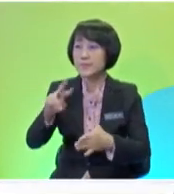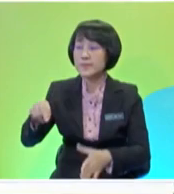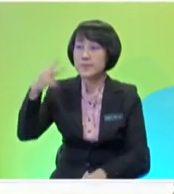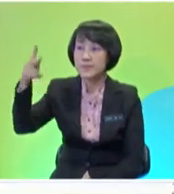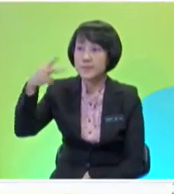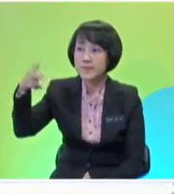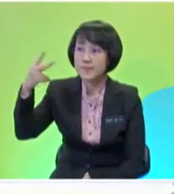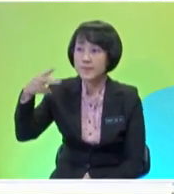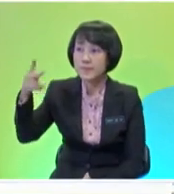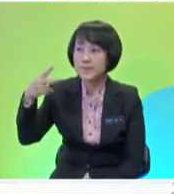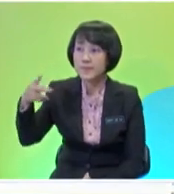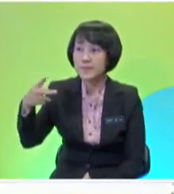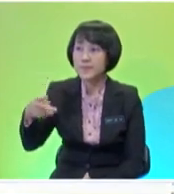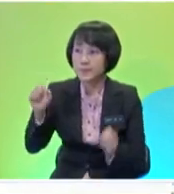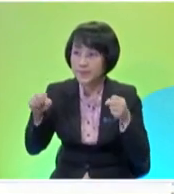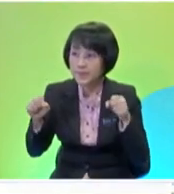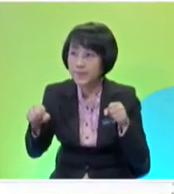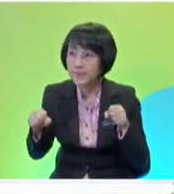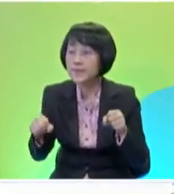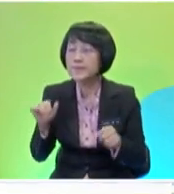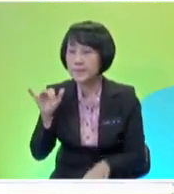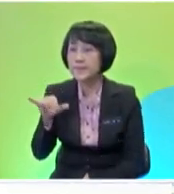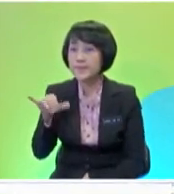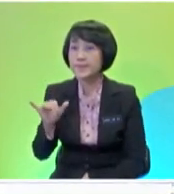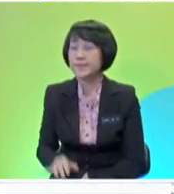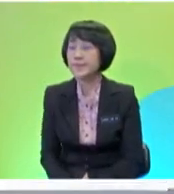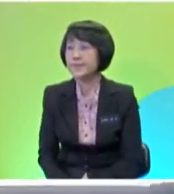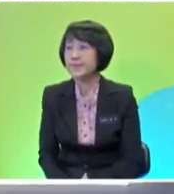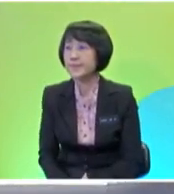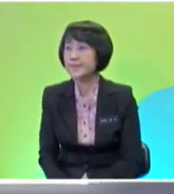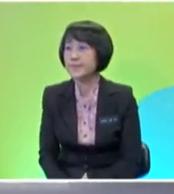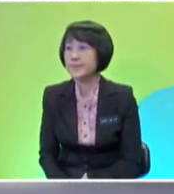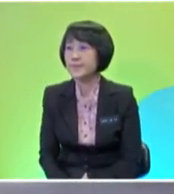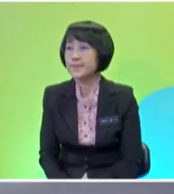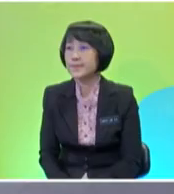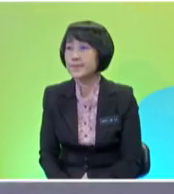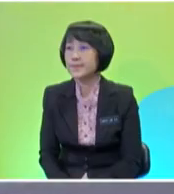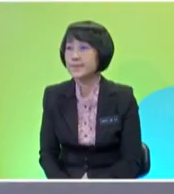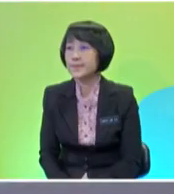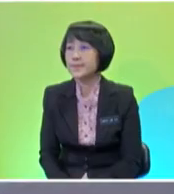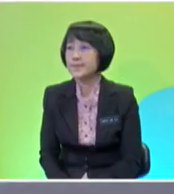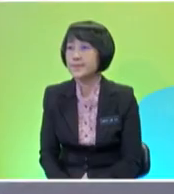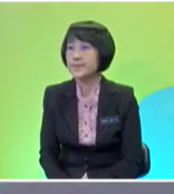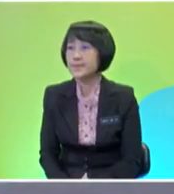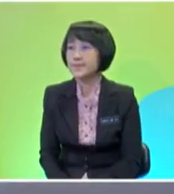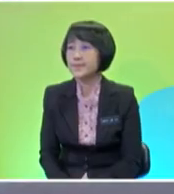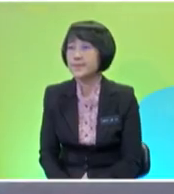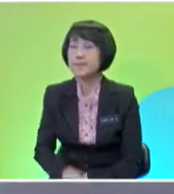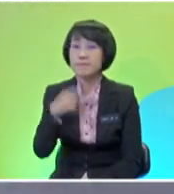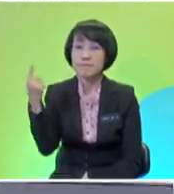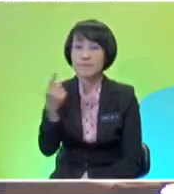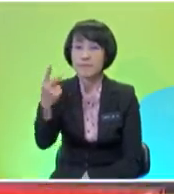cikgu? Macam ni. Boleh. Betul lah tu. Okey. Okey. Lihat pada saiz Ifan punya ukuran Ifan dalam